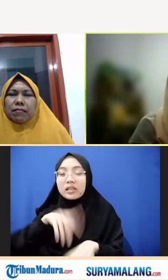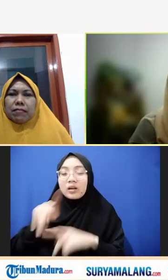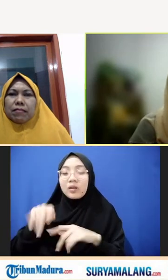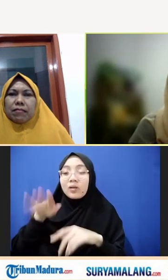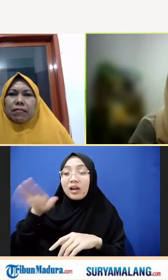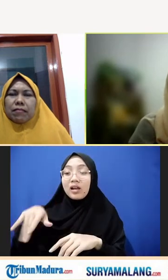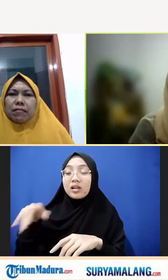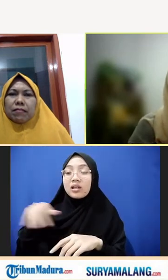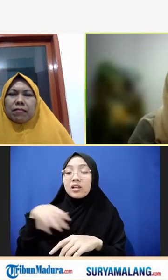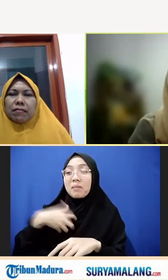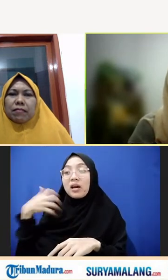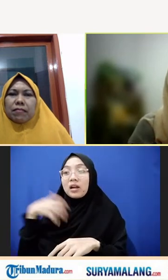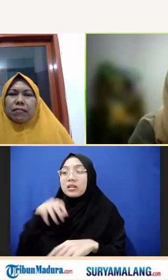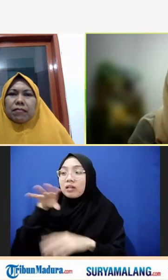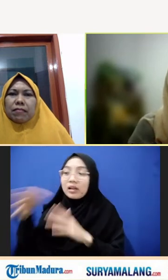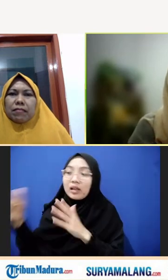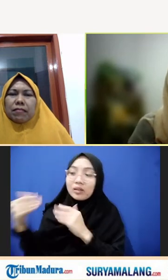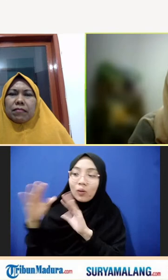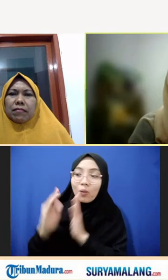susah ya, Bu?